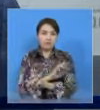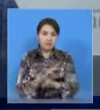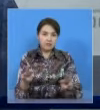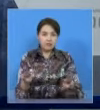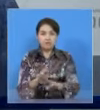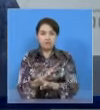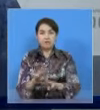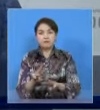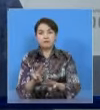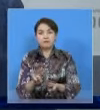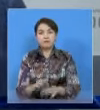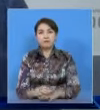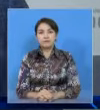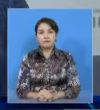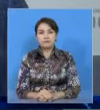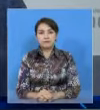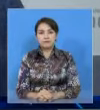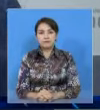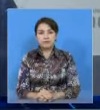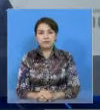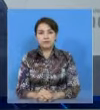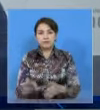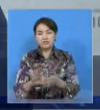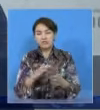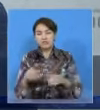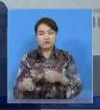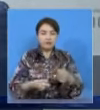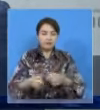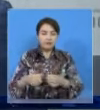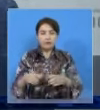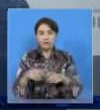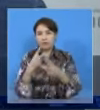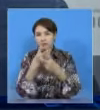министрдің жедел басқарма орталығында көрініп тұрады.